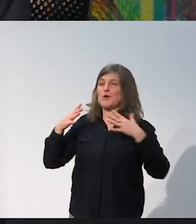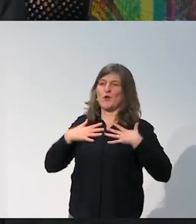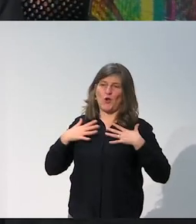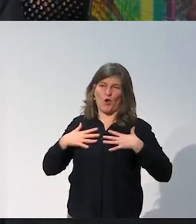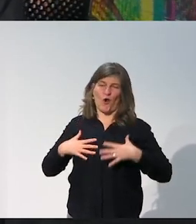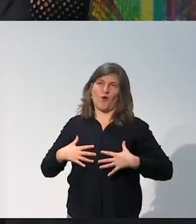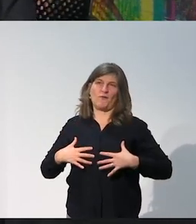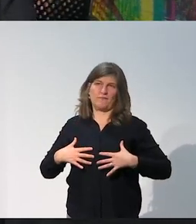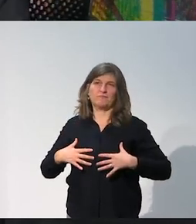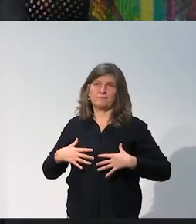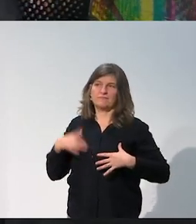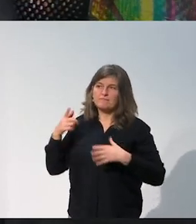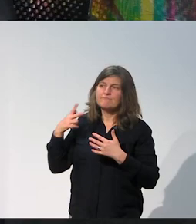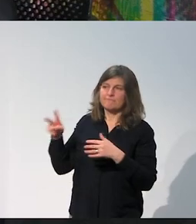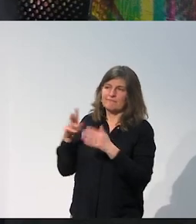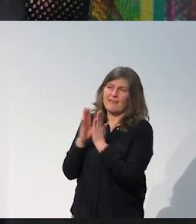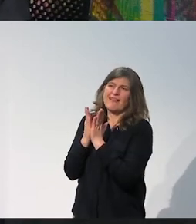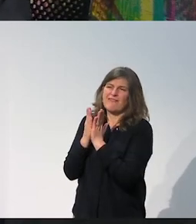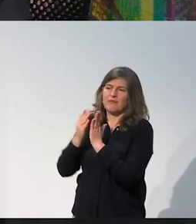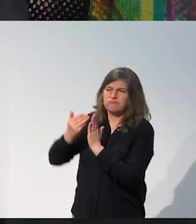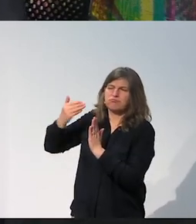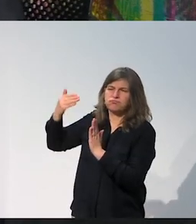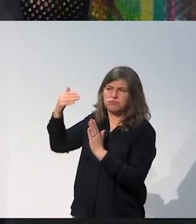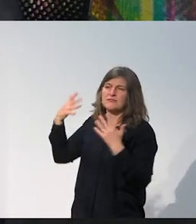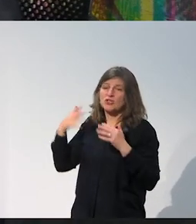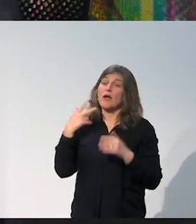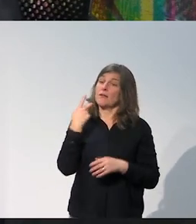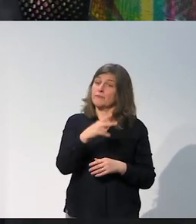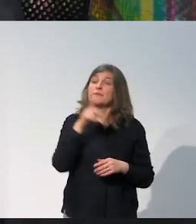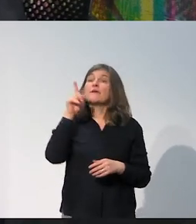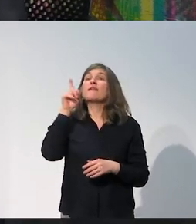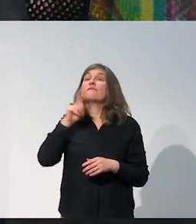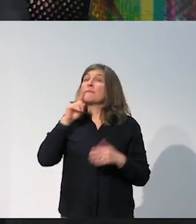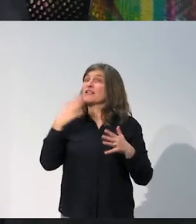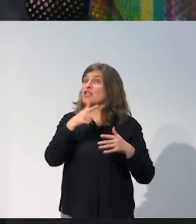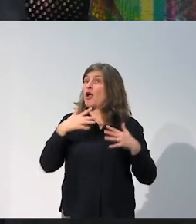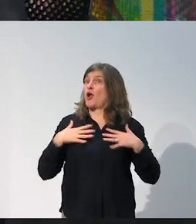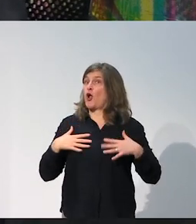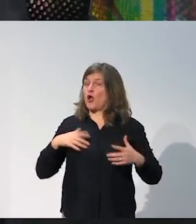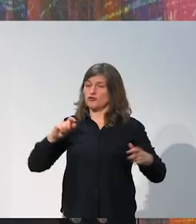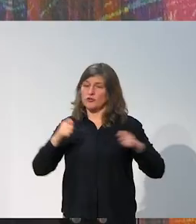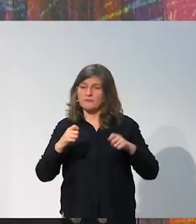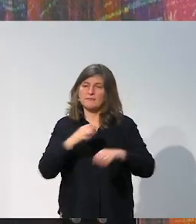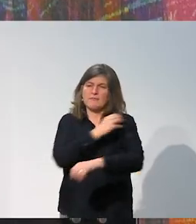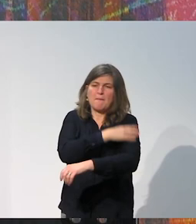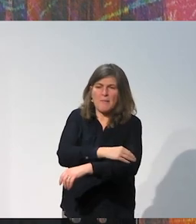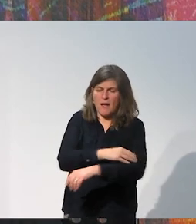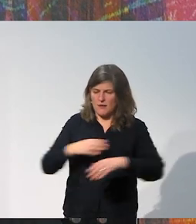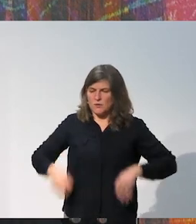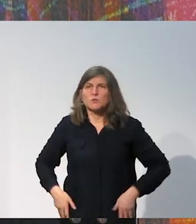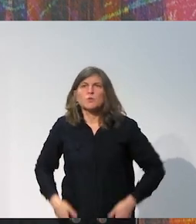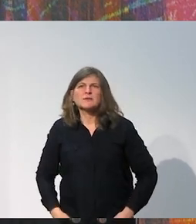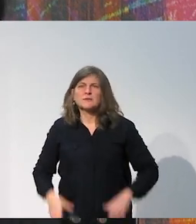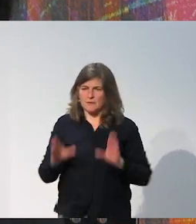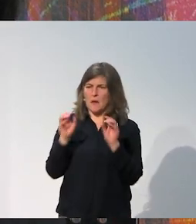livres. Il y a d'abord son corps à elle qui a changé. Oui. Vous écrivez ses bras, ses cuisses, ses mollets et le